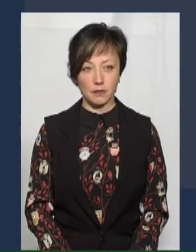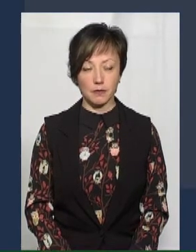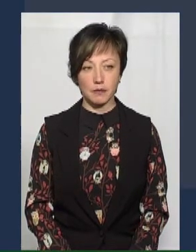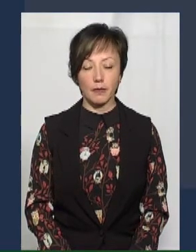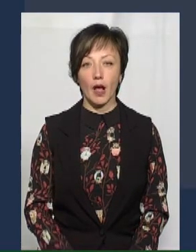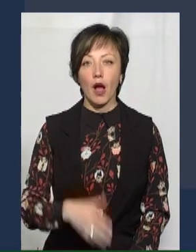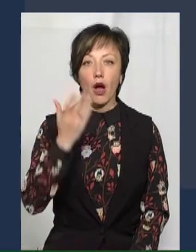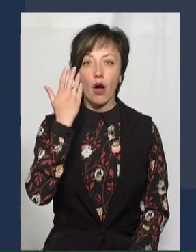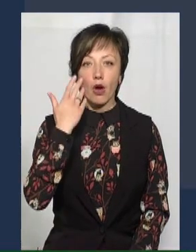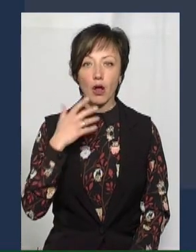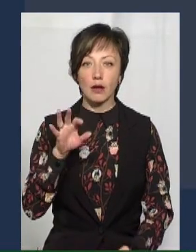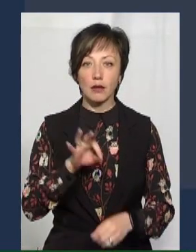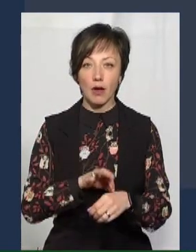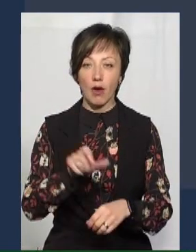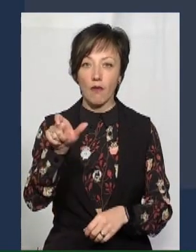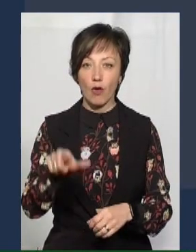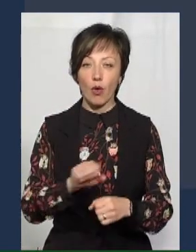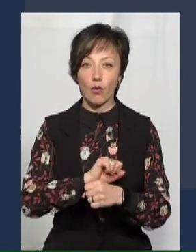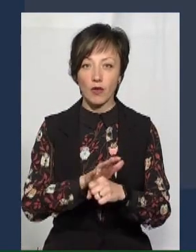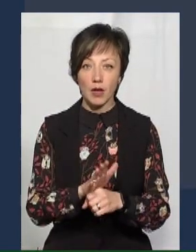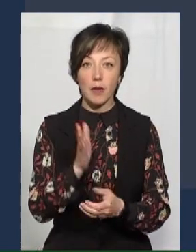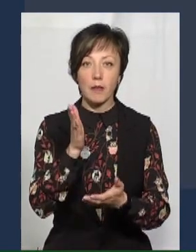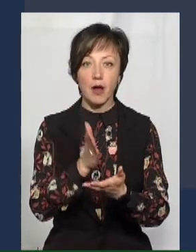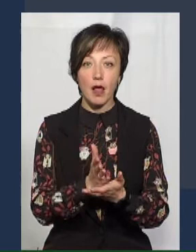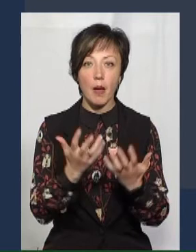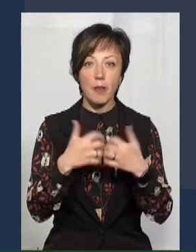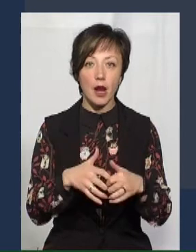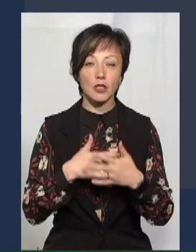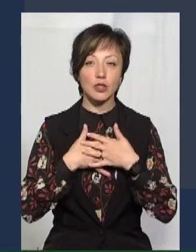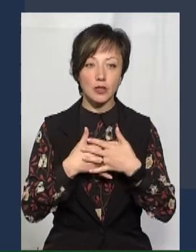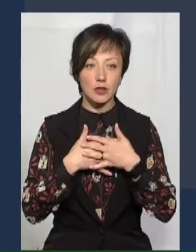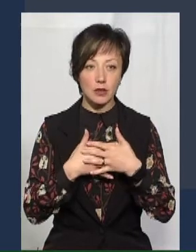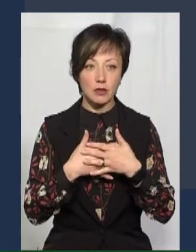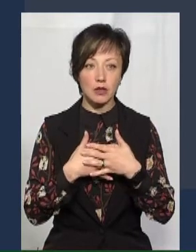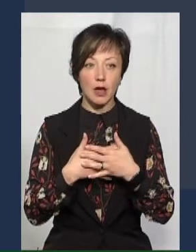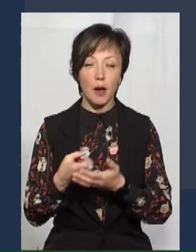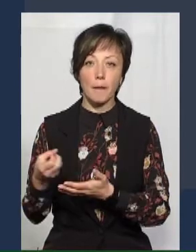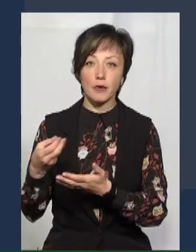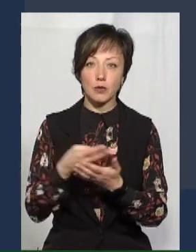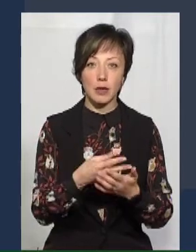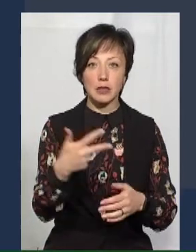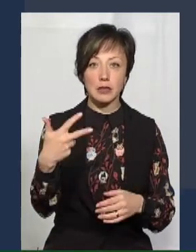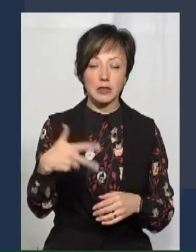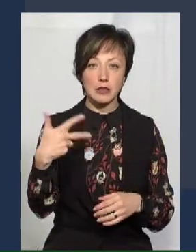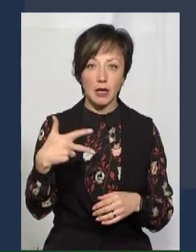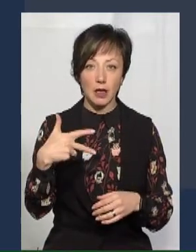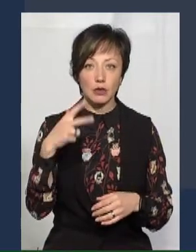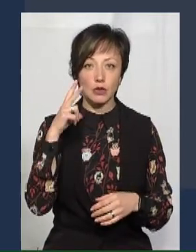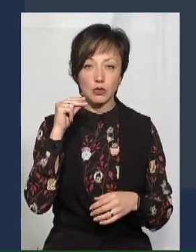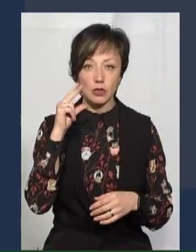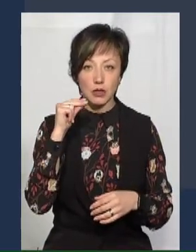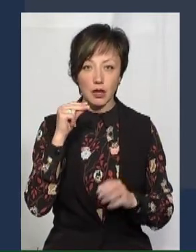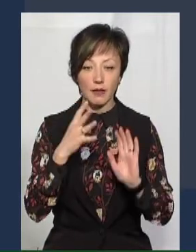Відколи пацієнт, хворий на коронавірус, перебуває на апараті ШВЛ? Він поступив до нас 30 числа